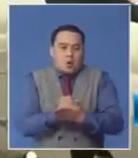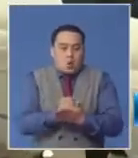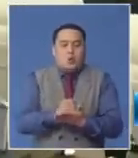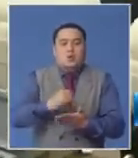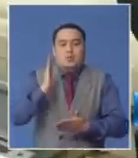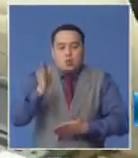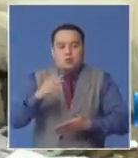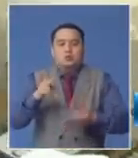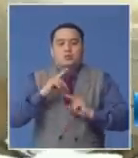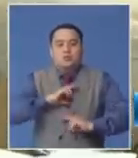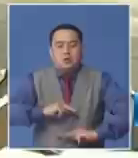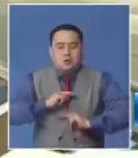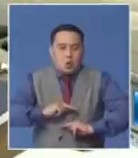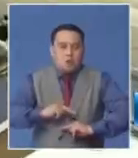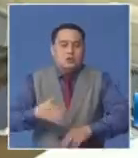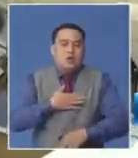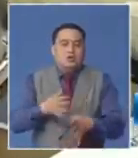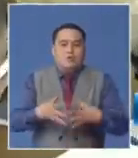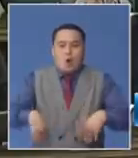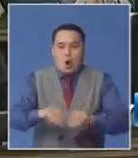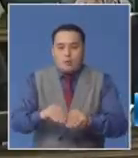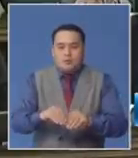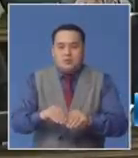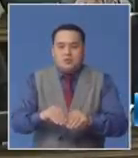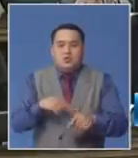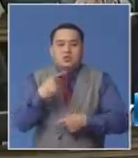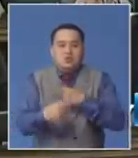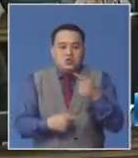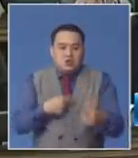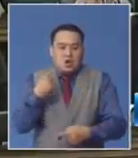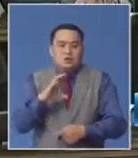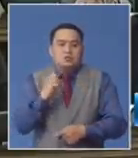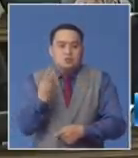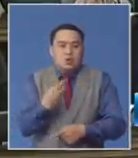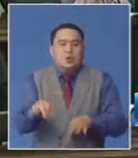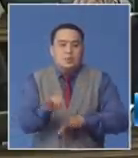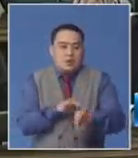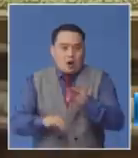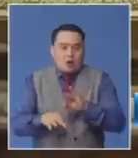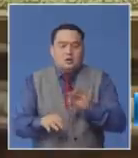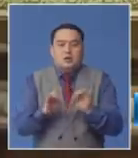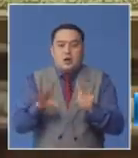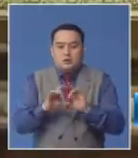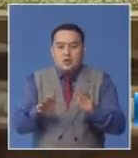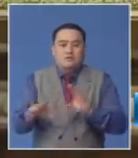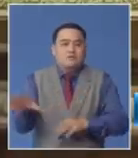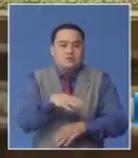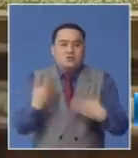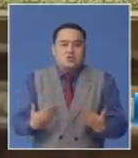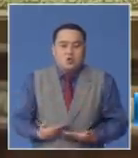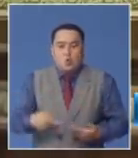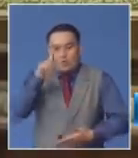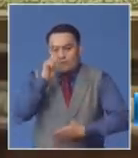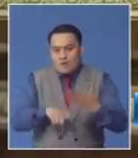дальнейшего социального единства нашего общества и сделать это через масштабные социальные проекты подытожил президент все жители страны